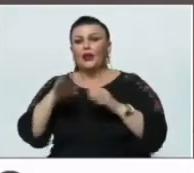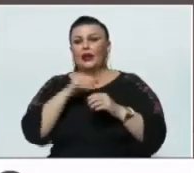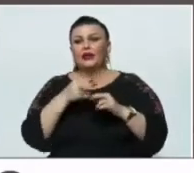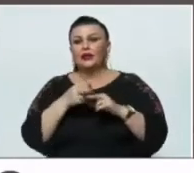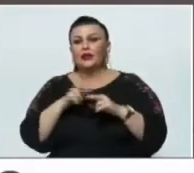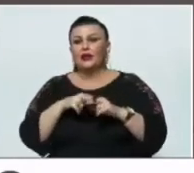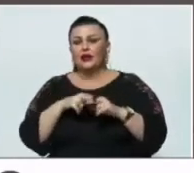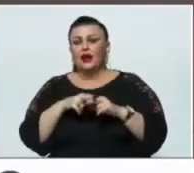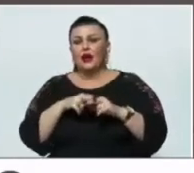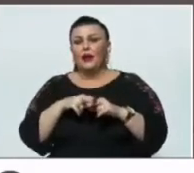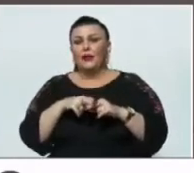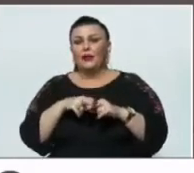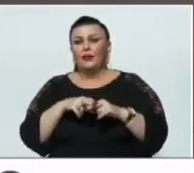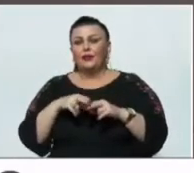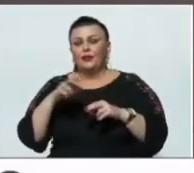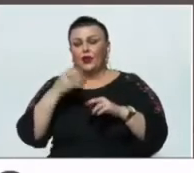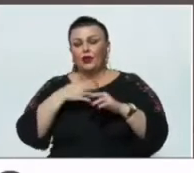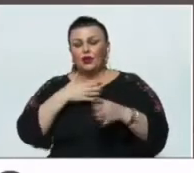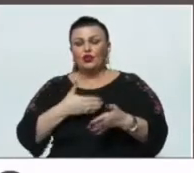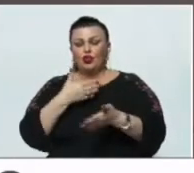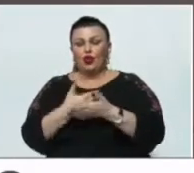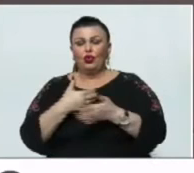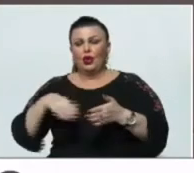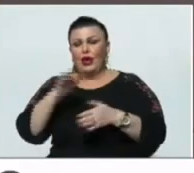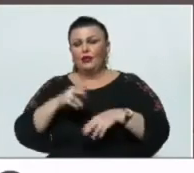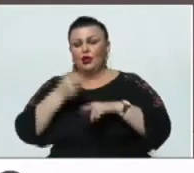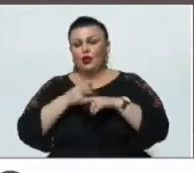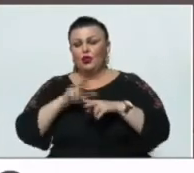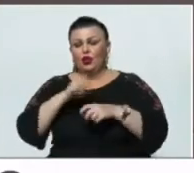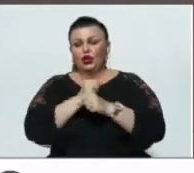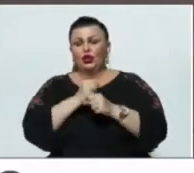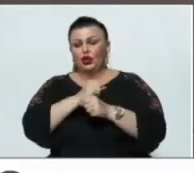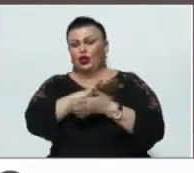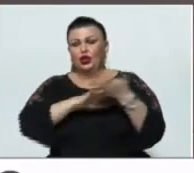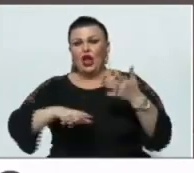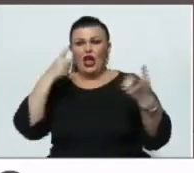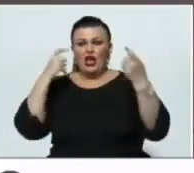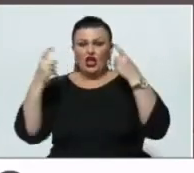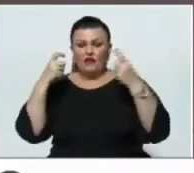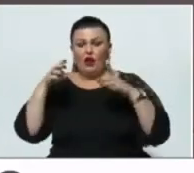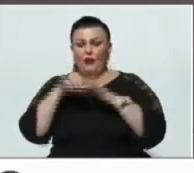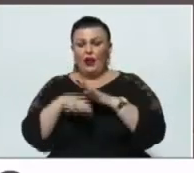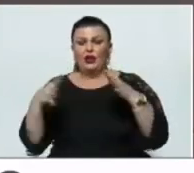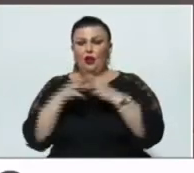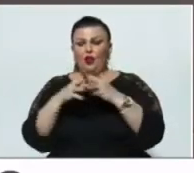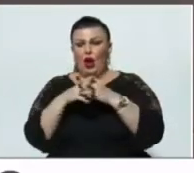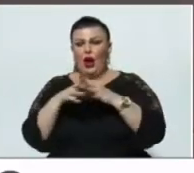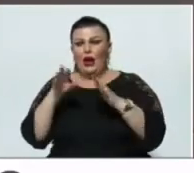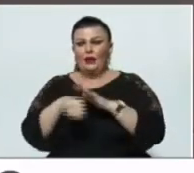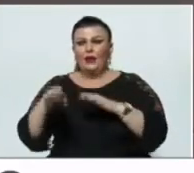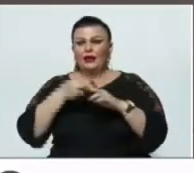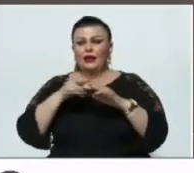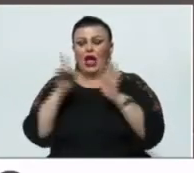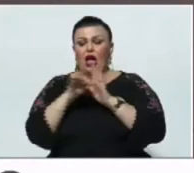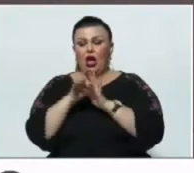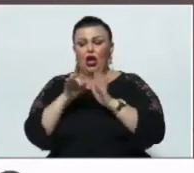könüllərimiz bu prosesdə deməli, aktiv səy göstərdilər həm informasiya müharibəsində, sosial şəbəkələrdə,